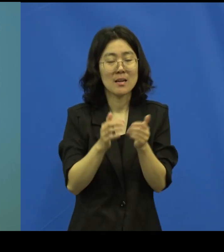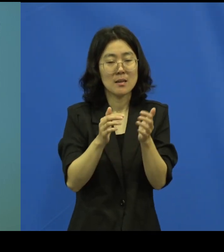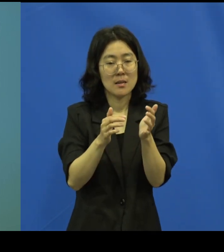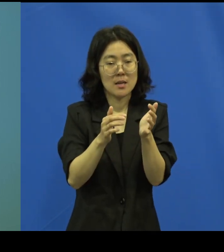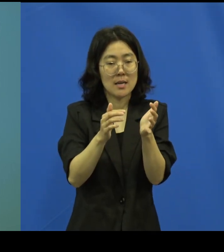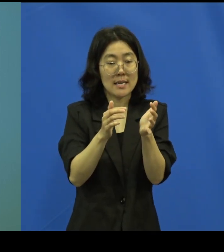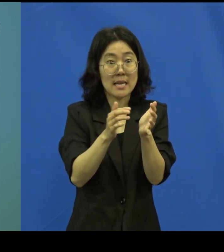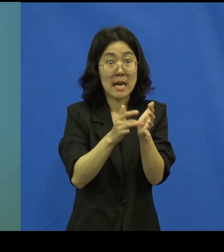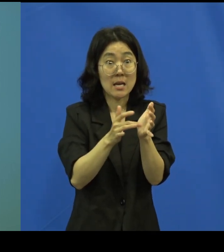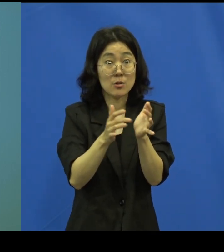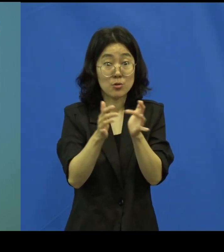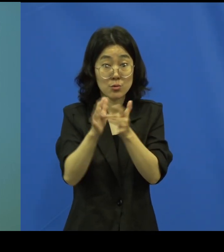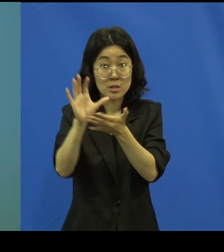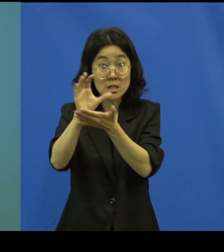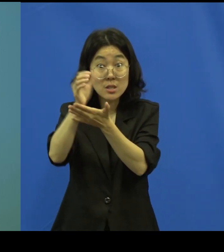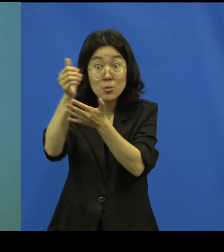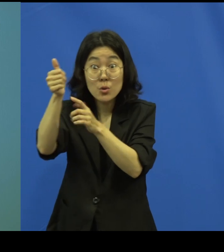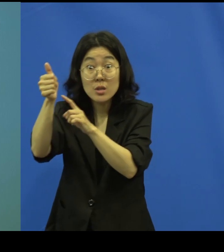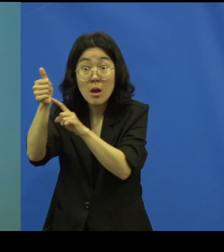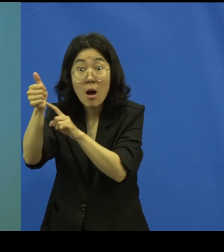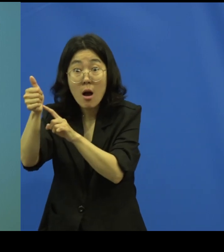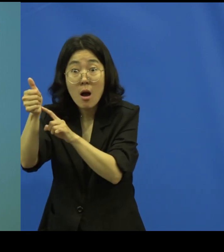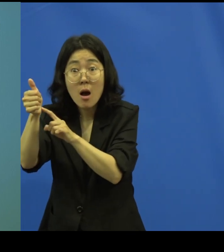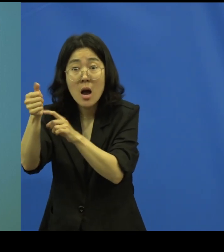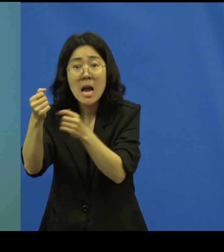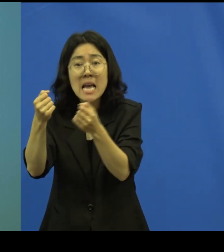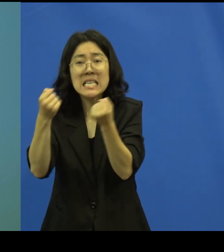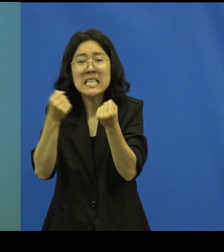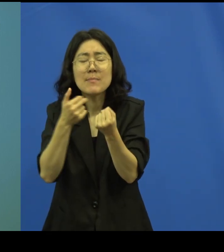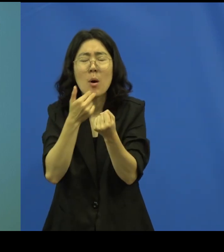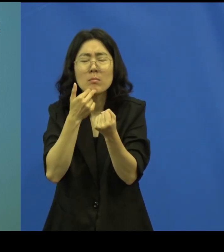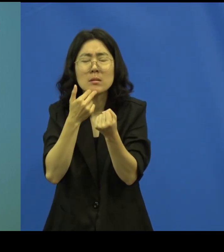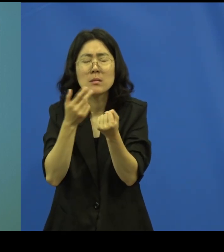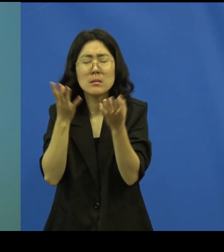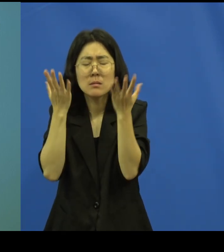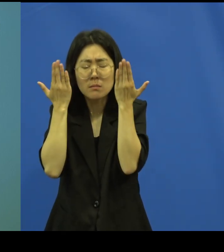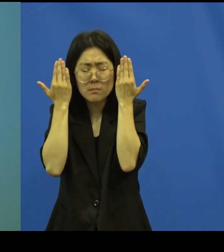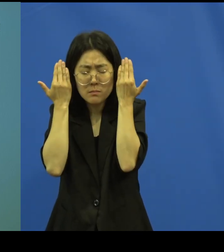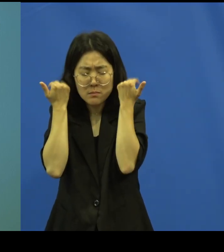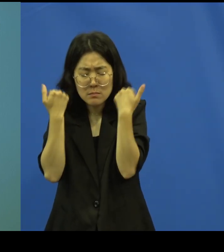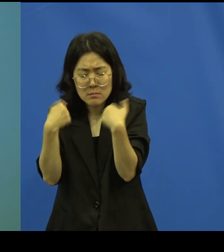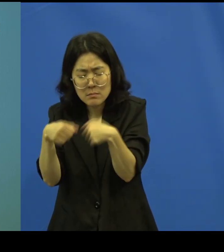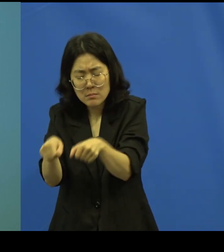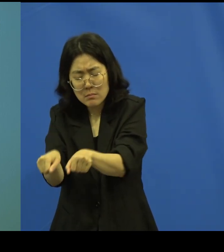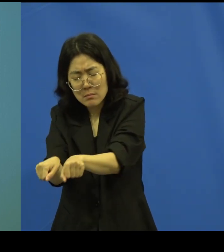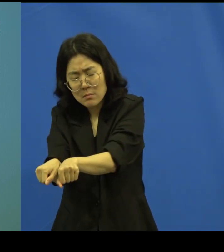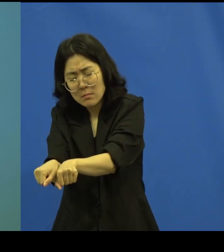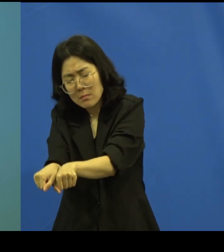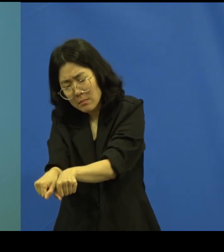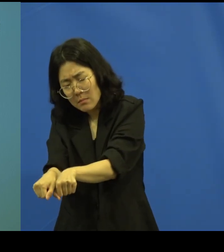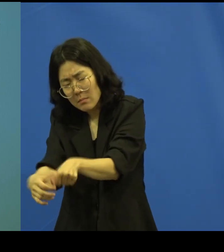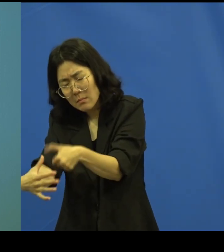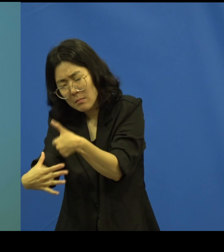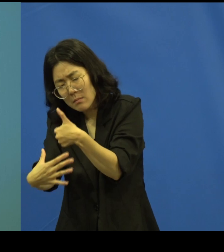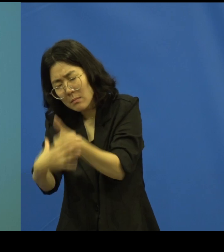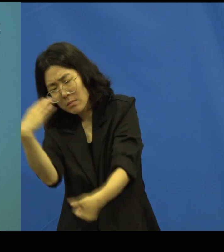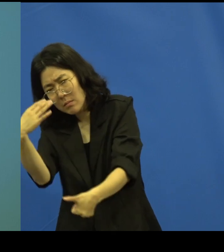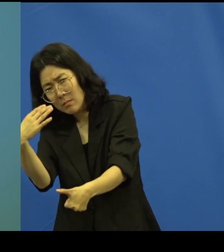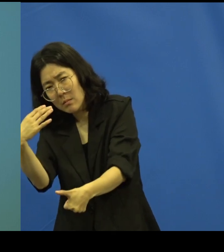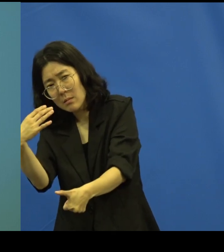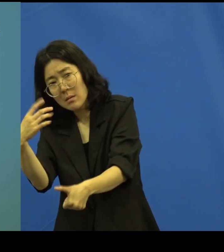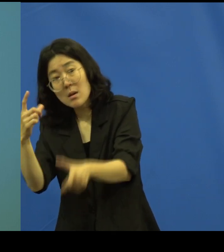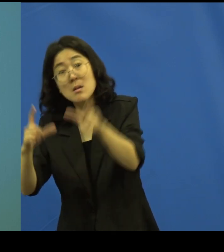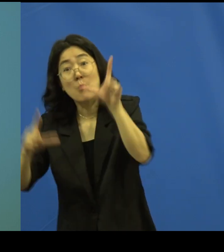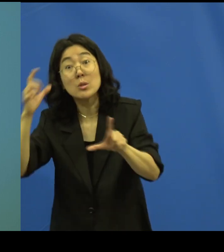힘없이 도륙을 당한 어린 양입니다. 그래서 이 죽임을 당한 어린 양을 우리가 놓치면 안 되죠. 그래서